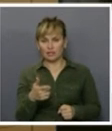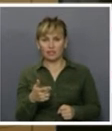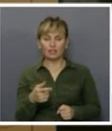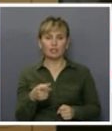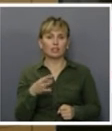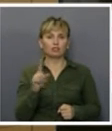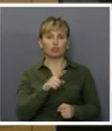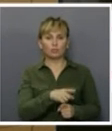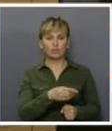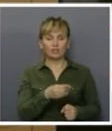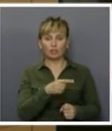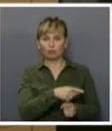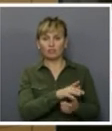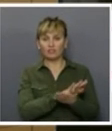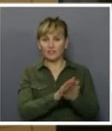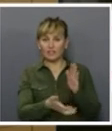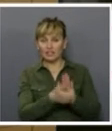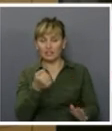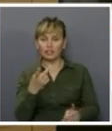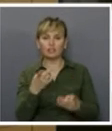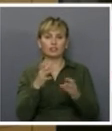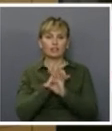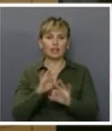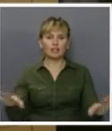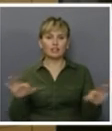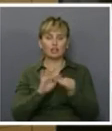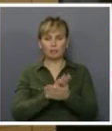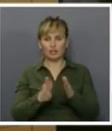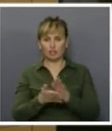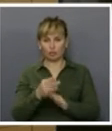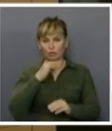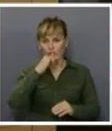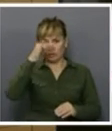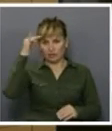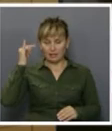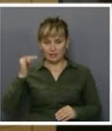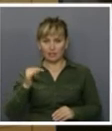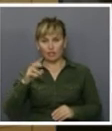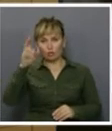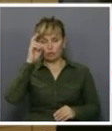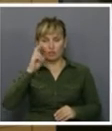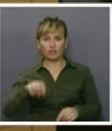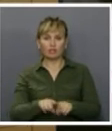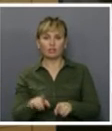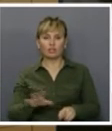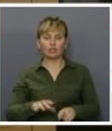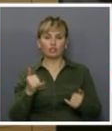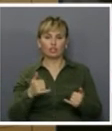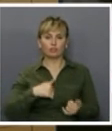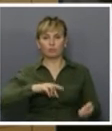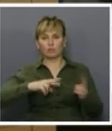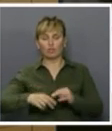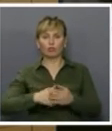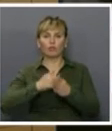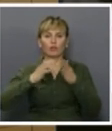чтобы их оттуда выводить, нужно сначала разъяснять позицию государства, а не так, что так, ребята, сегодня мы переходим на новый кассовый